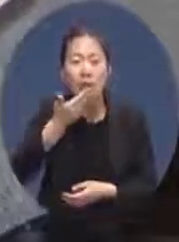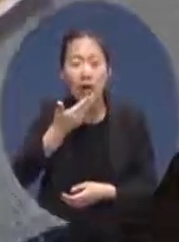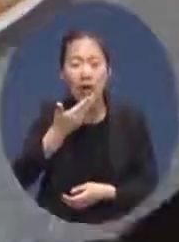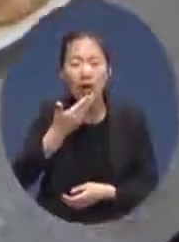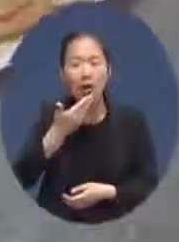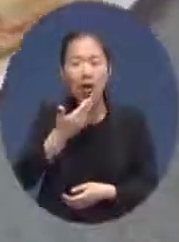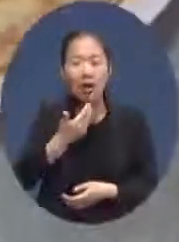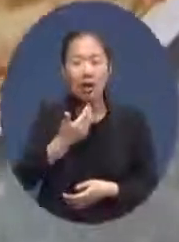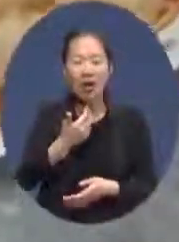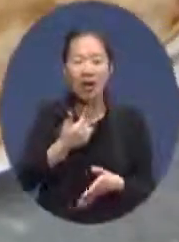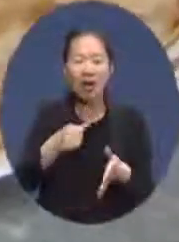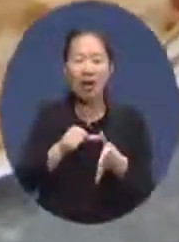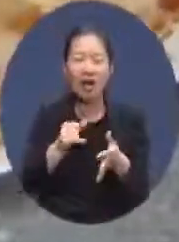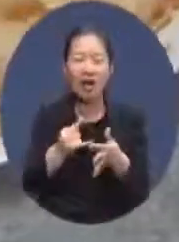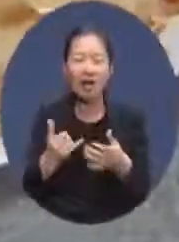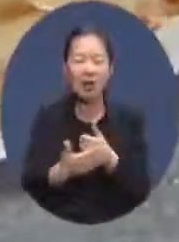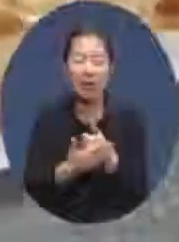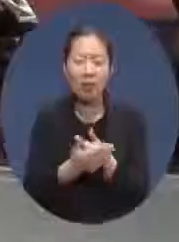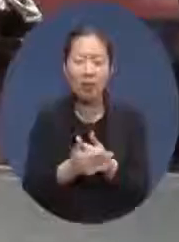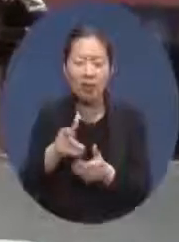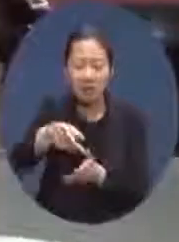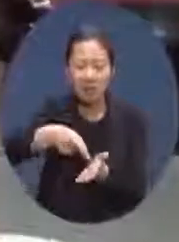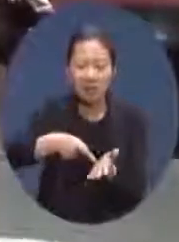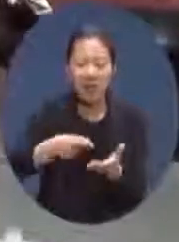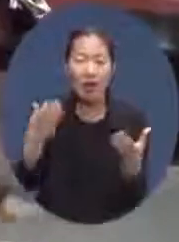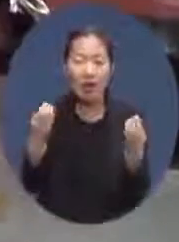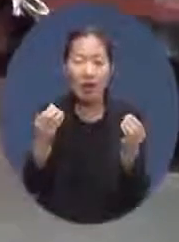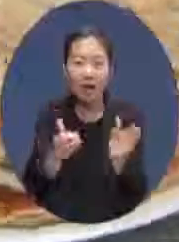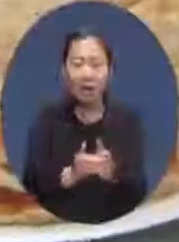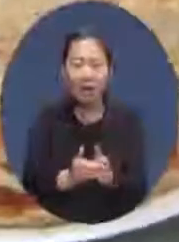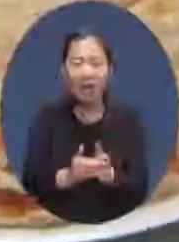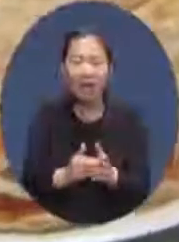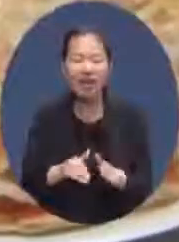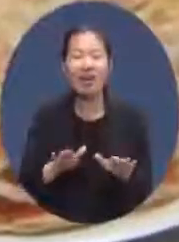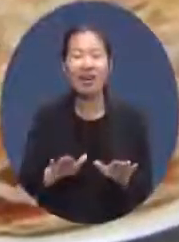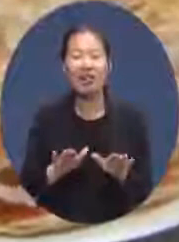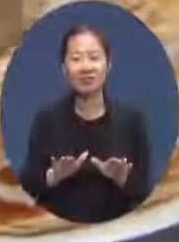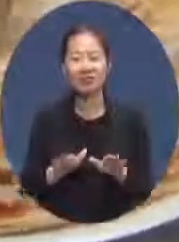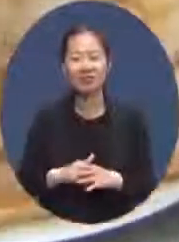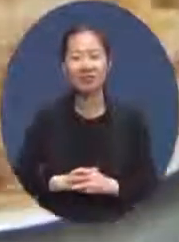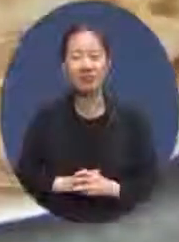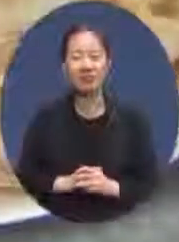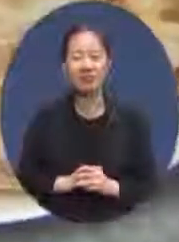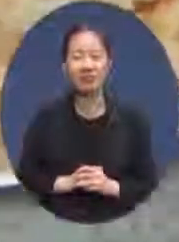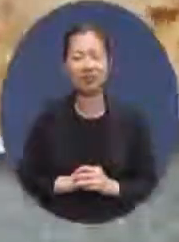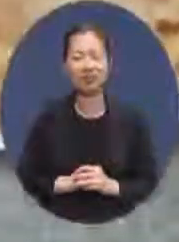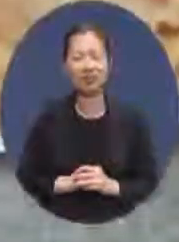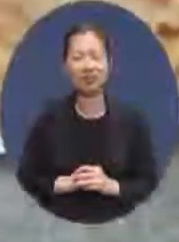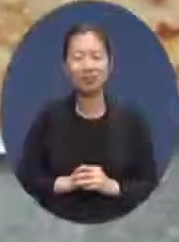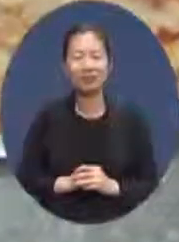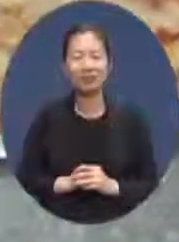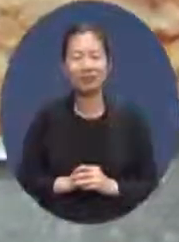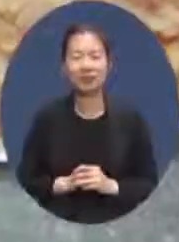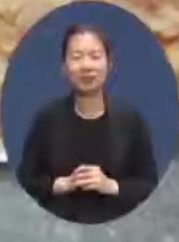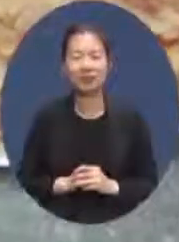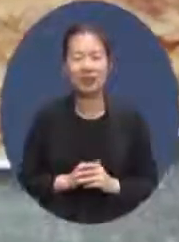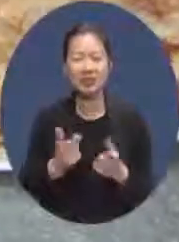도움으로 피자가 완성되자 이번엔 이렇게 하면 7. 또 이렇게 하면